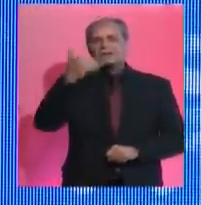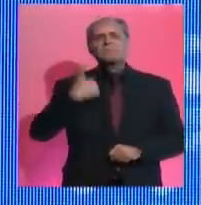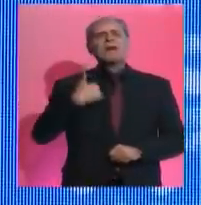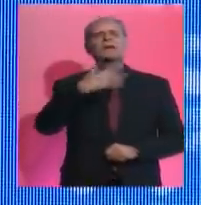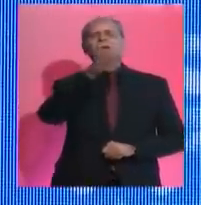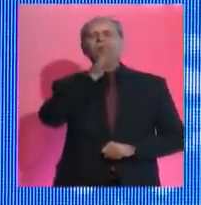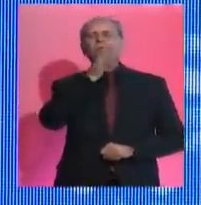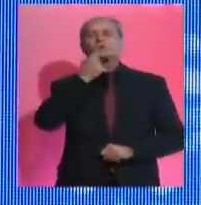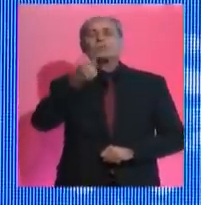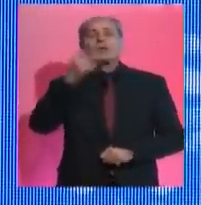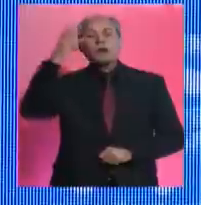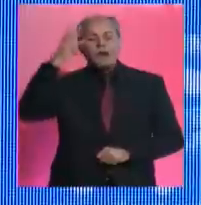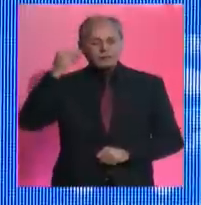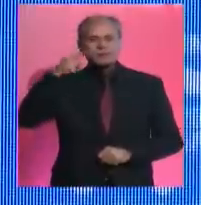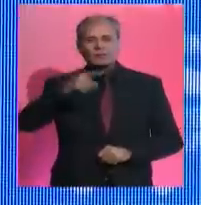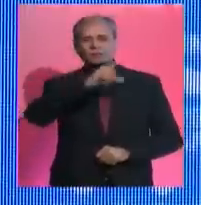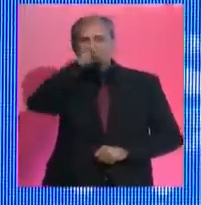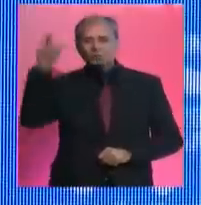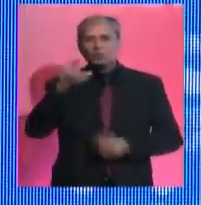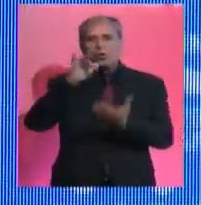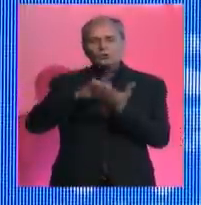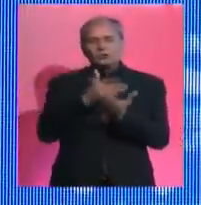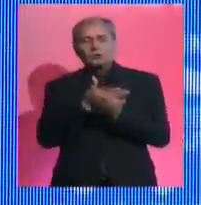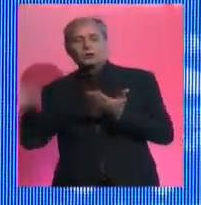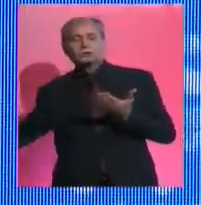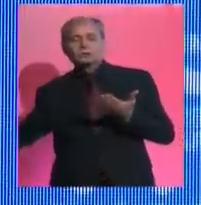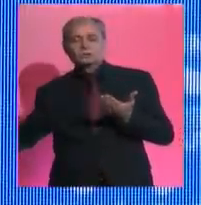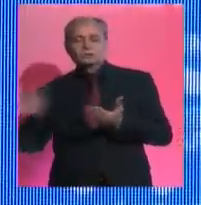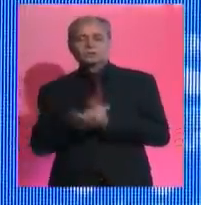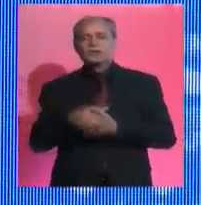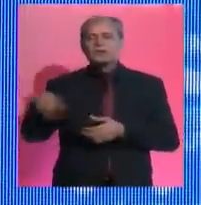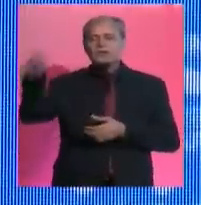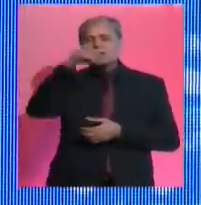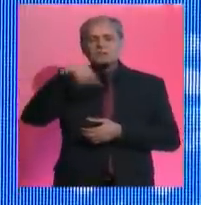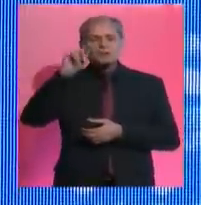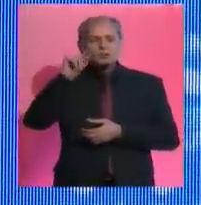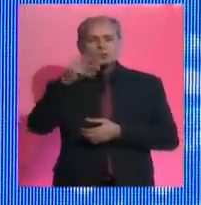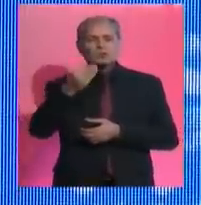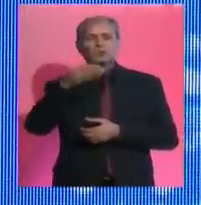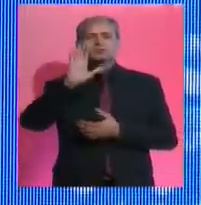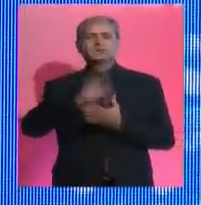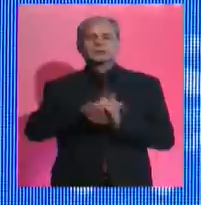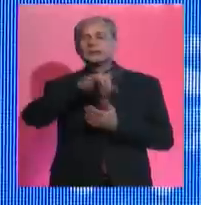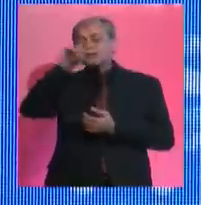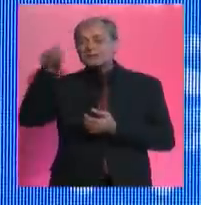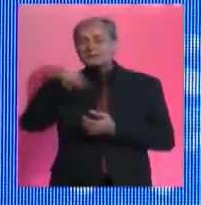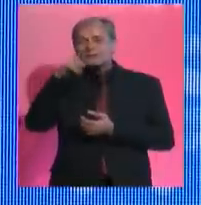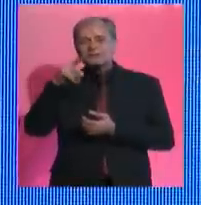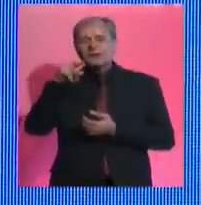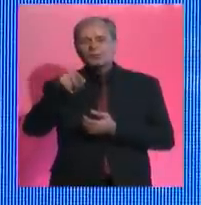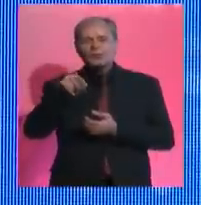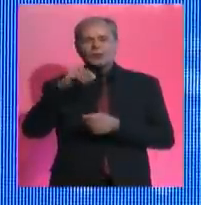ben diğer anlayışı ülkemizin gündeminden söküp atacağız kimsenin şüphesi olmasın kimse